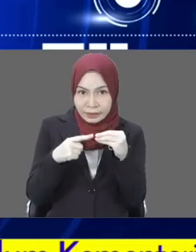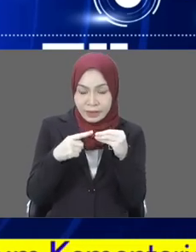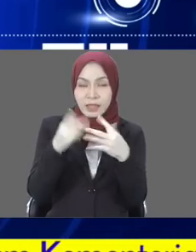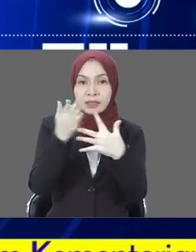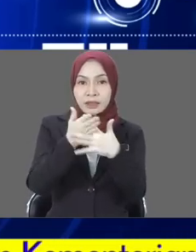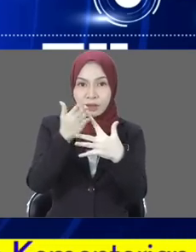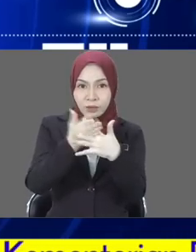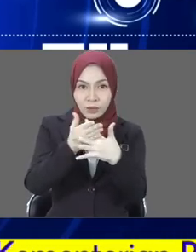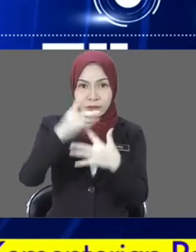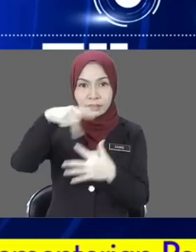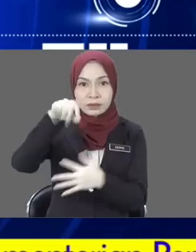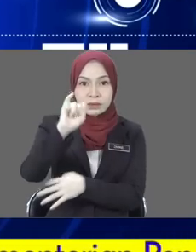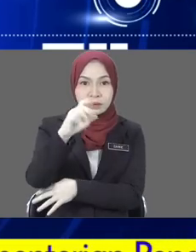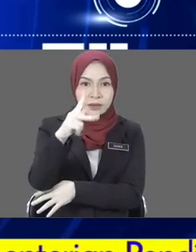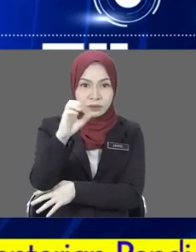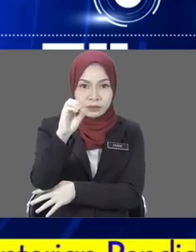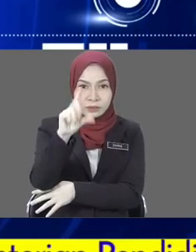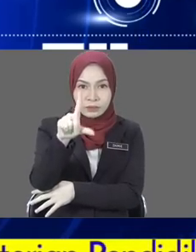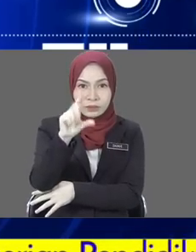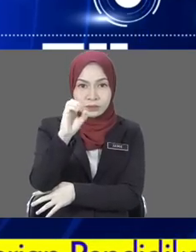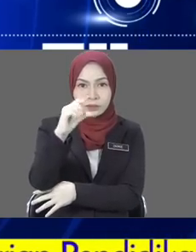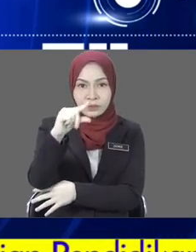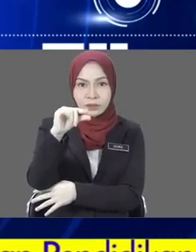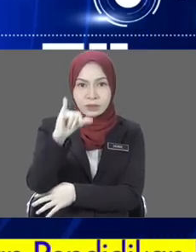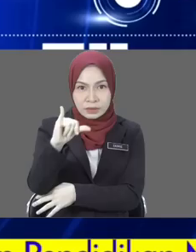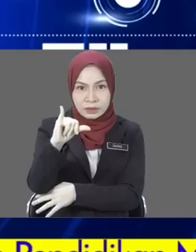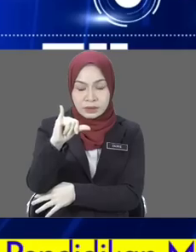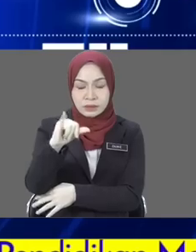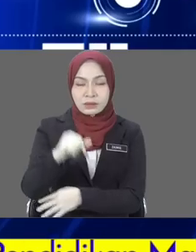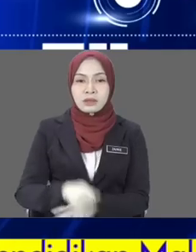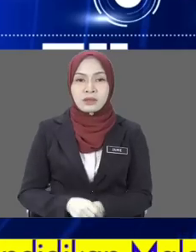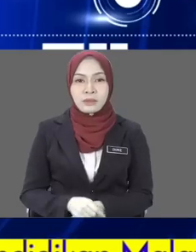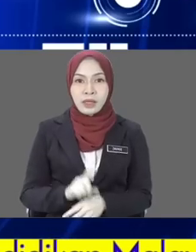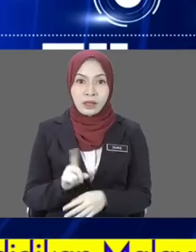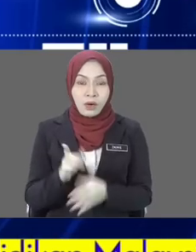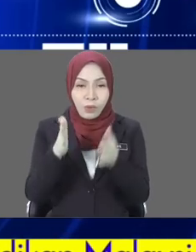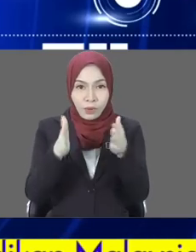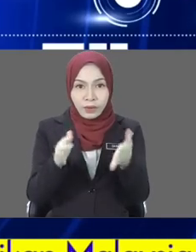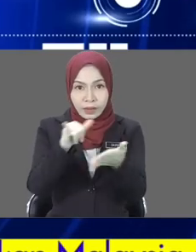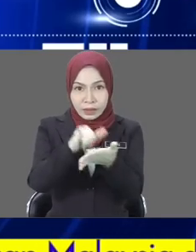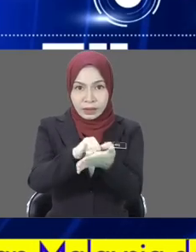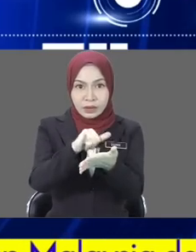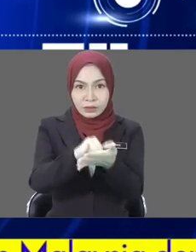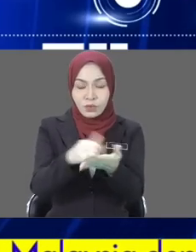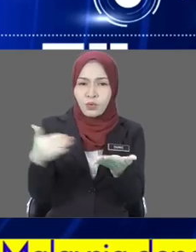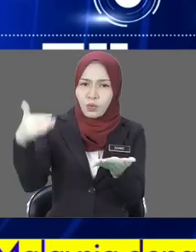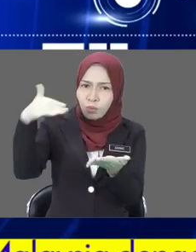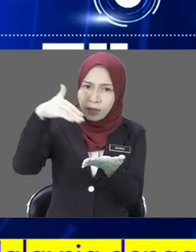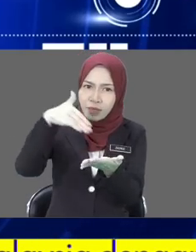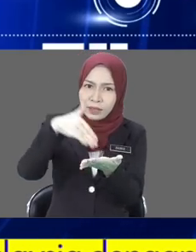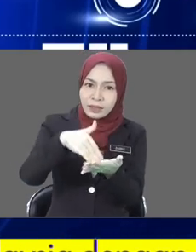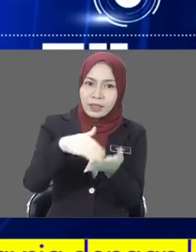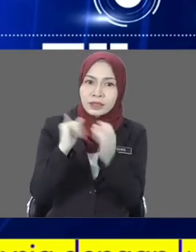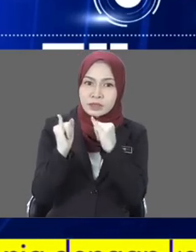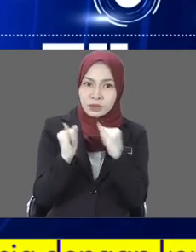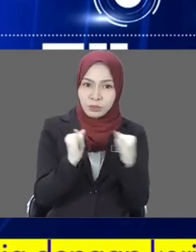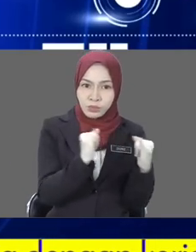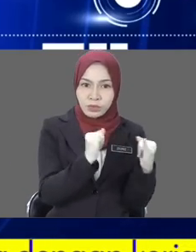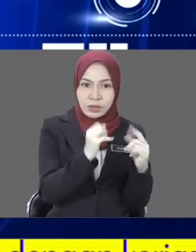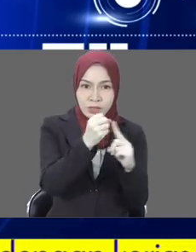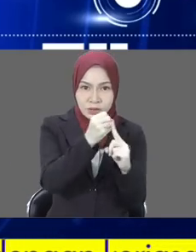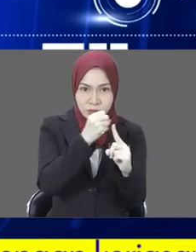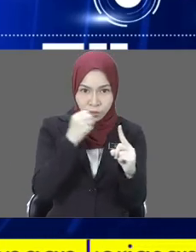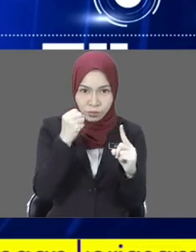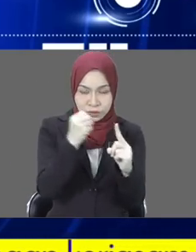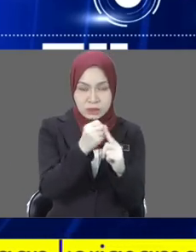mana seseorang itu mengulangi jemputan sosial yang telah tidak diterima contohnya perkenalan melalui media